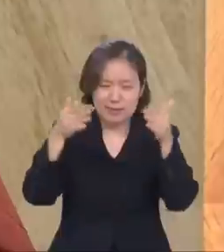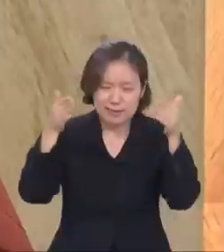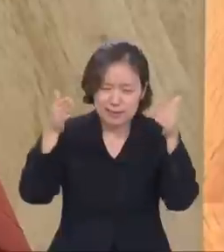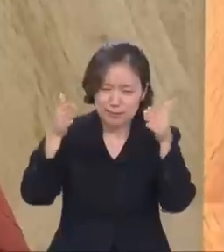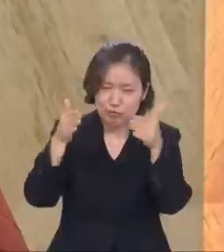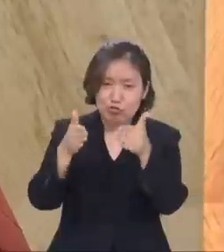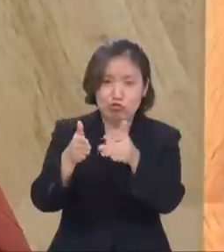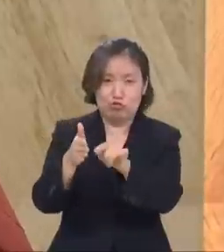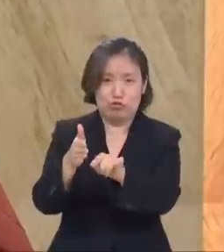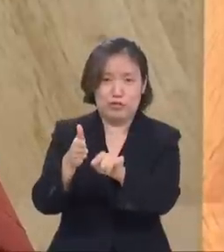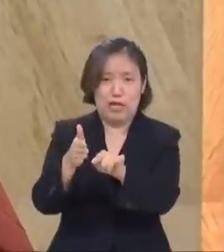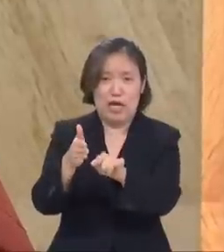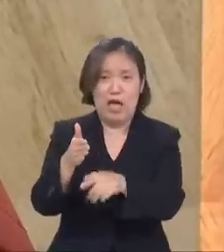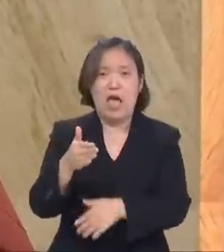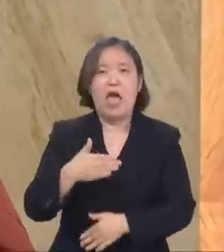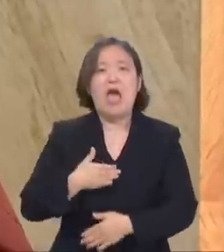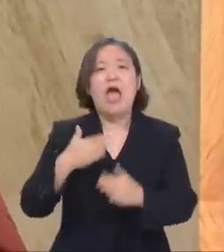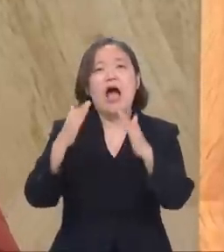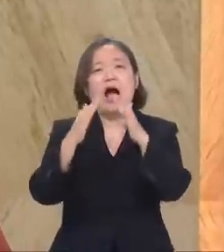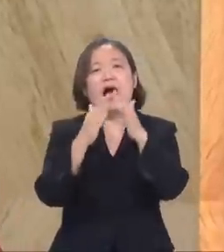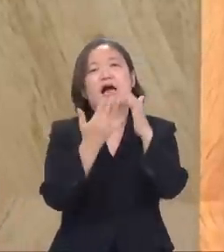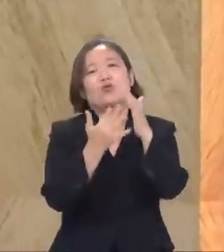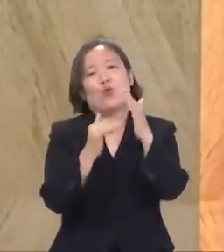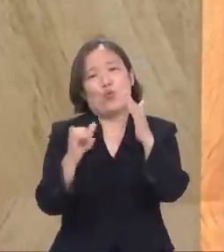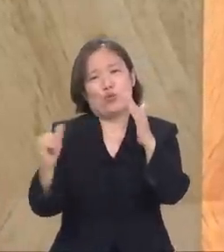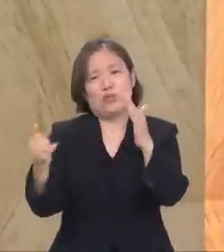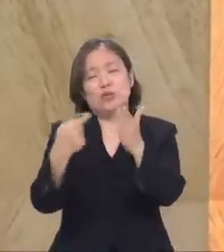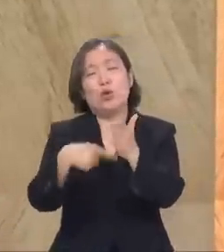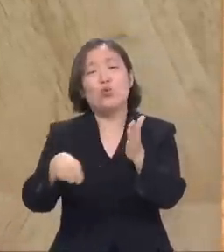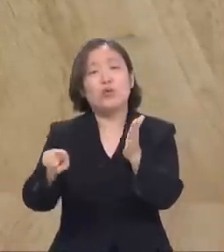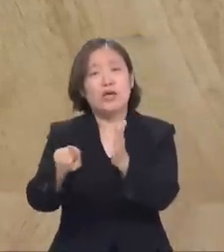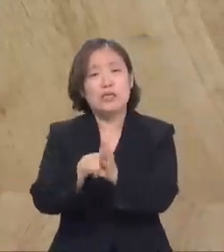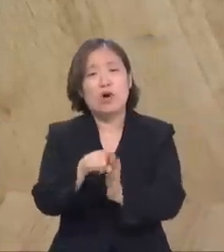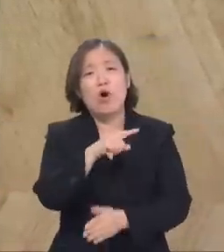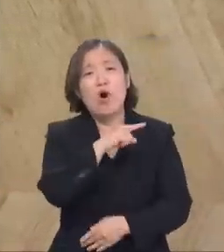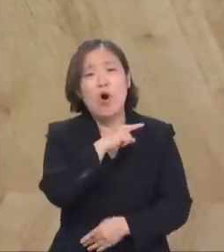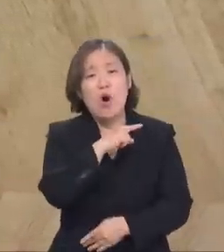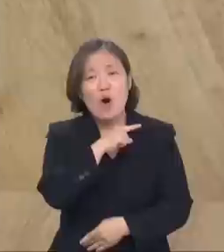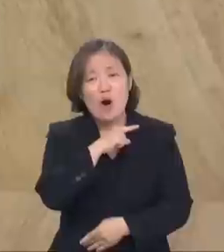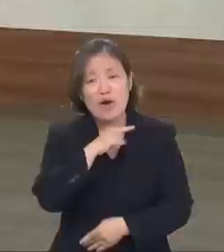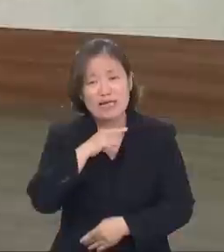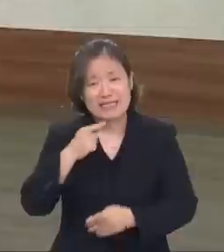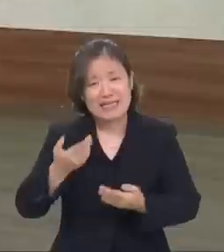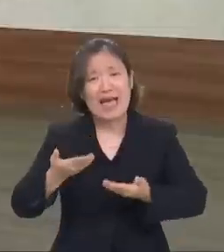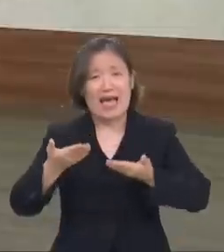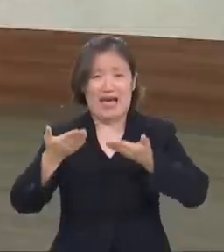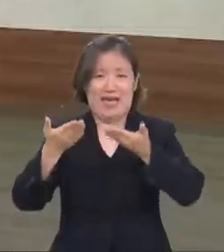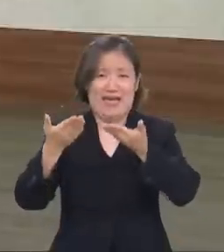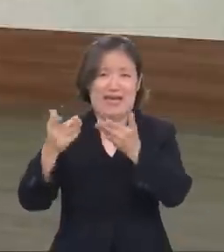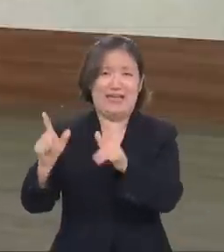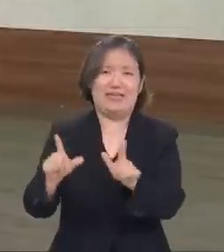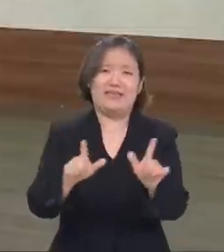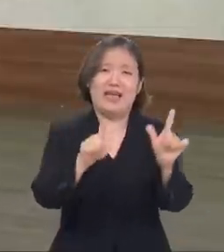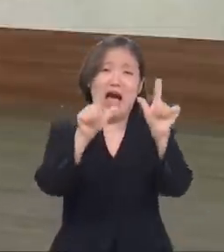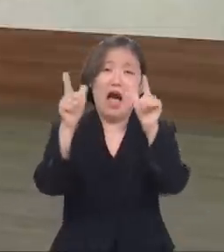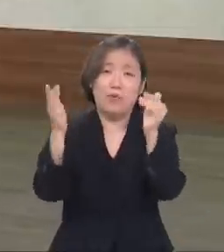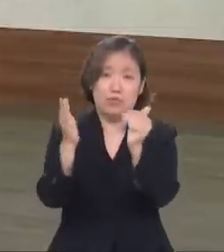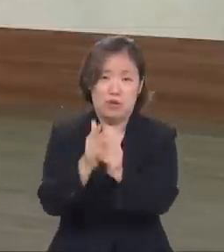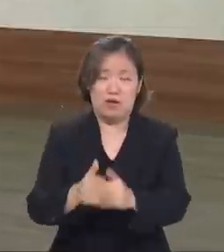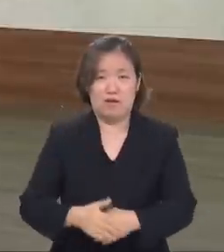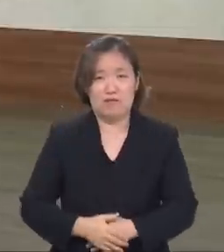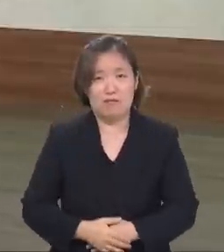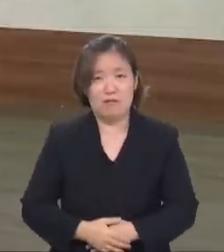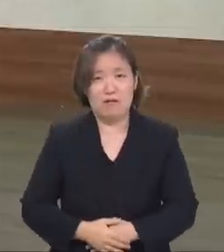오직 가족들을 위해서 희생하는 삶을 살아오셨는데 아휴 큰